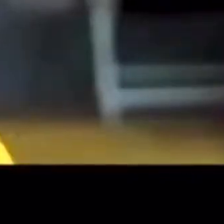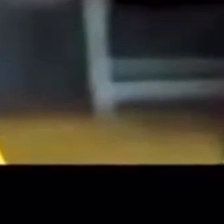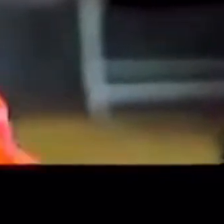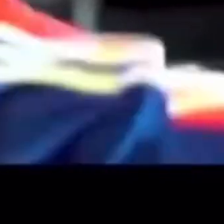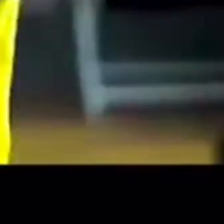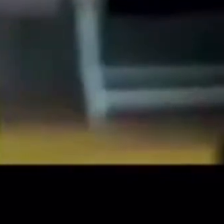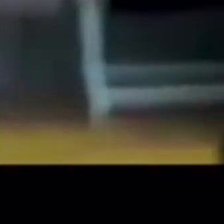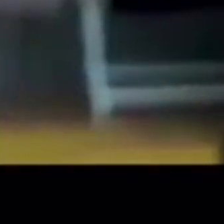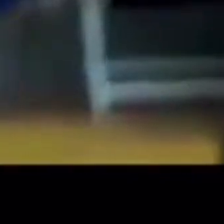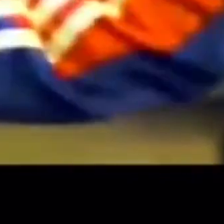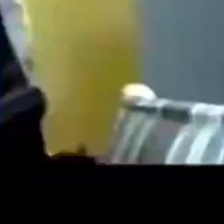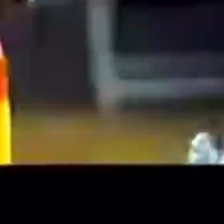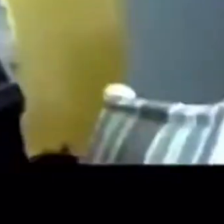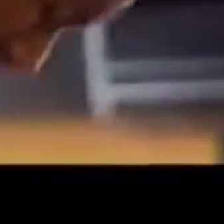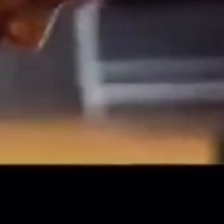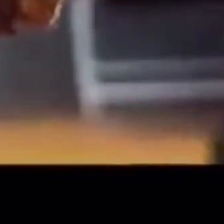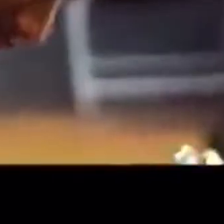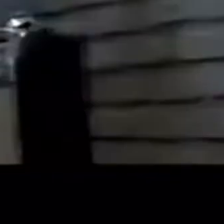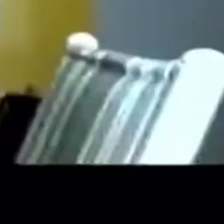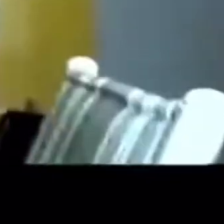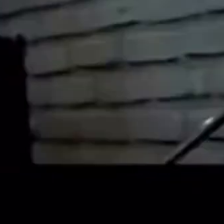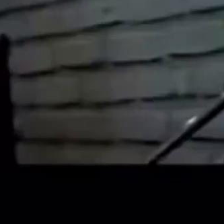lija mkachisimuja.